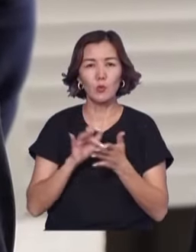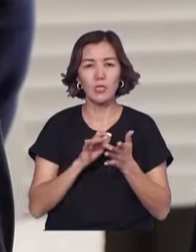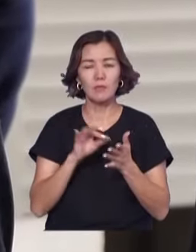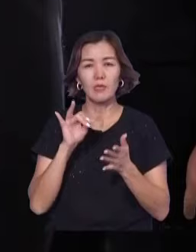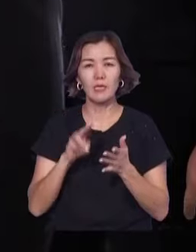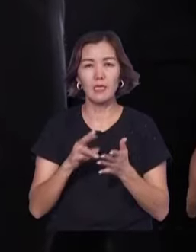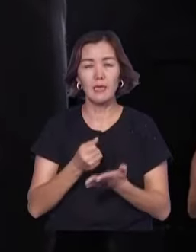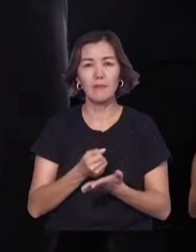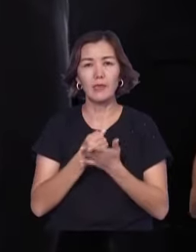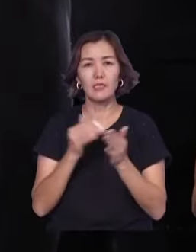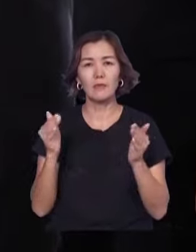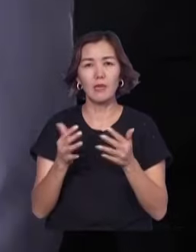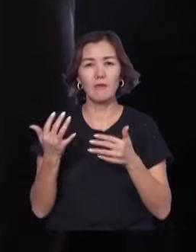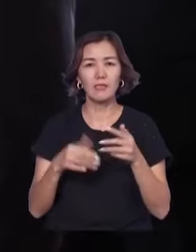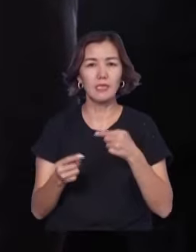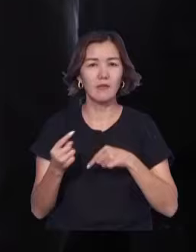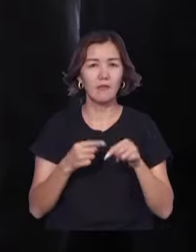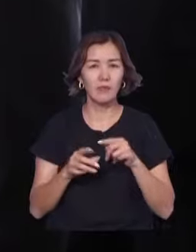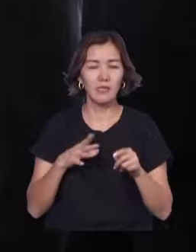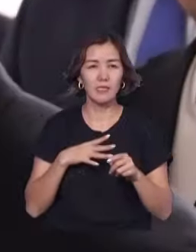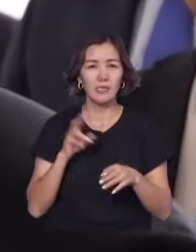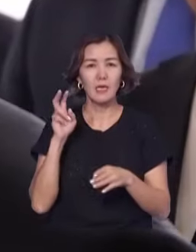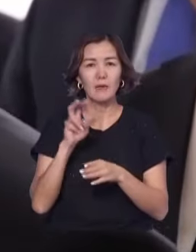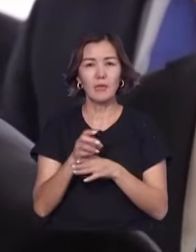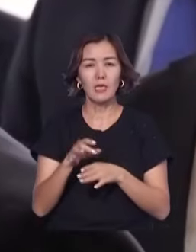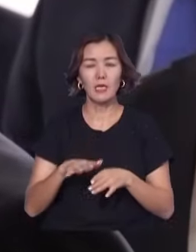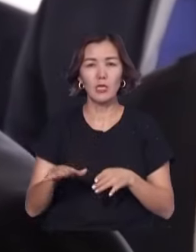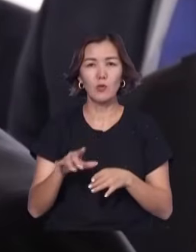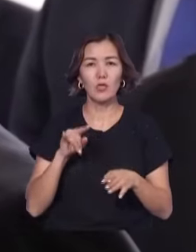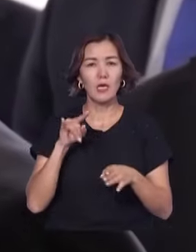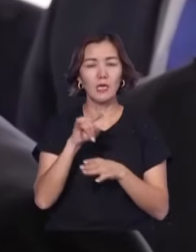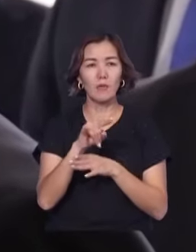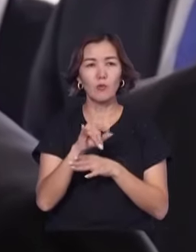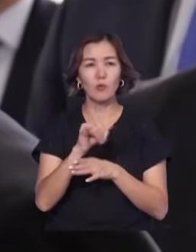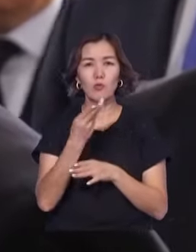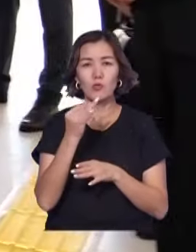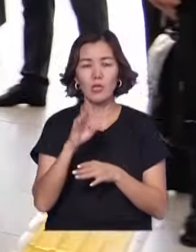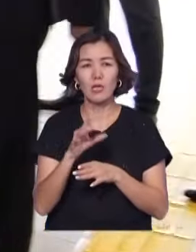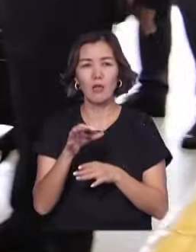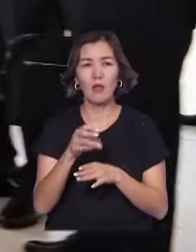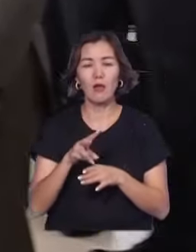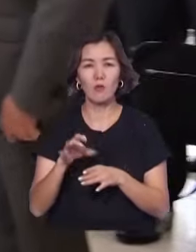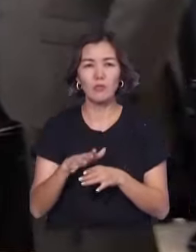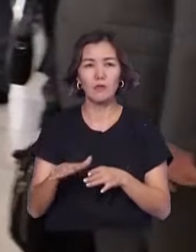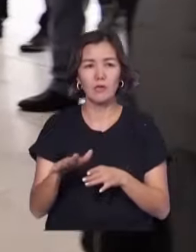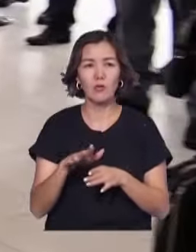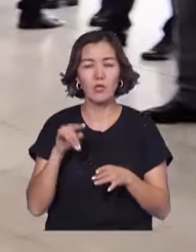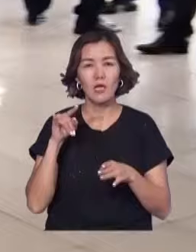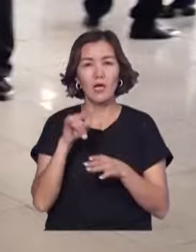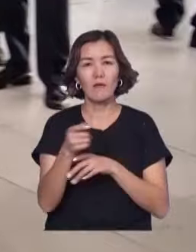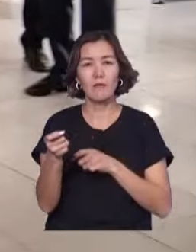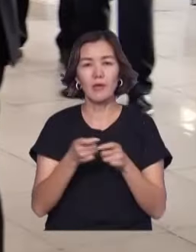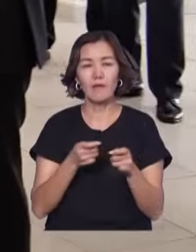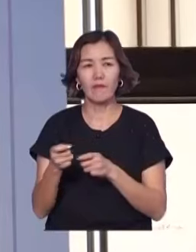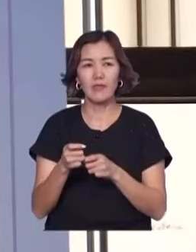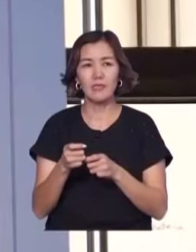мерам поддержки малого и среднего бизнеса. По прибытию в регион в аэропорту города Ушарал Алакольского района главе правительства доложили